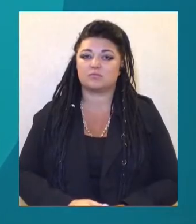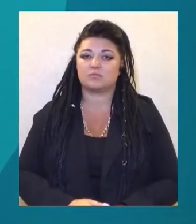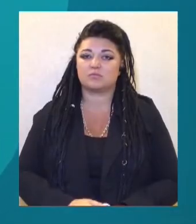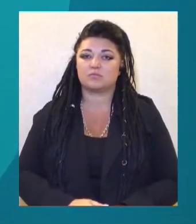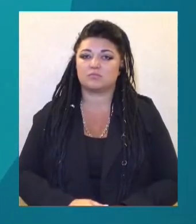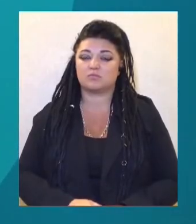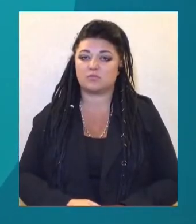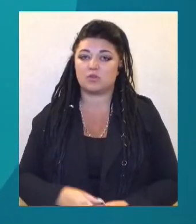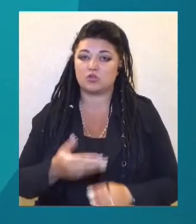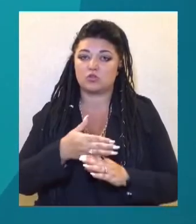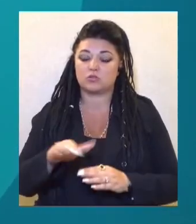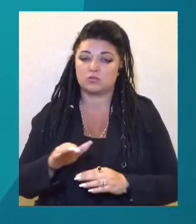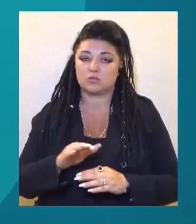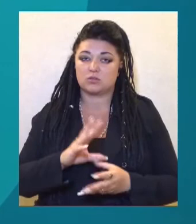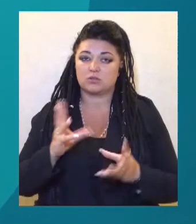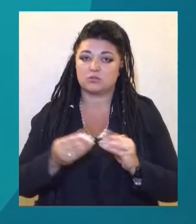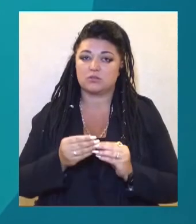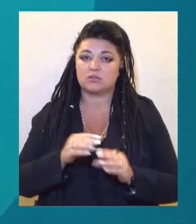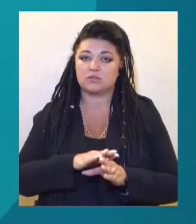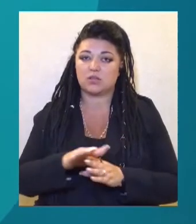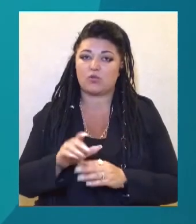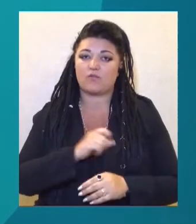Частини цілого. Під такою назвою в Одесі відкрилася